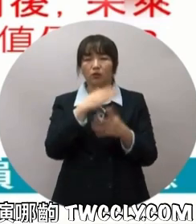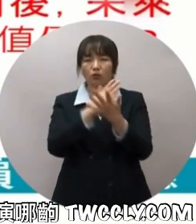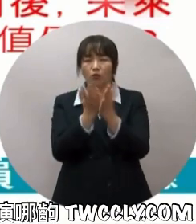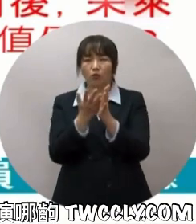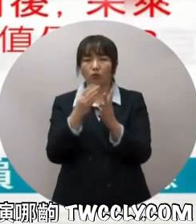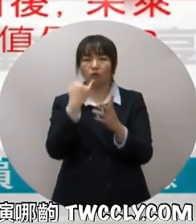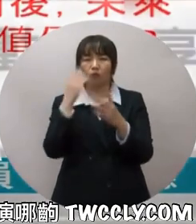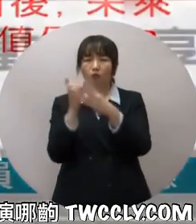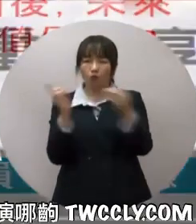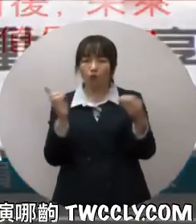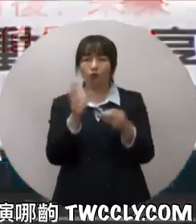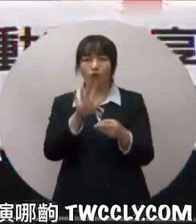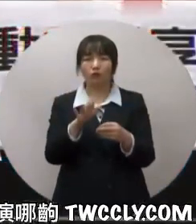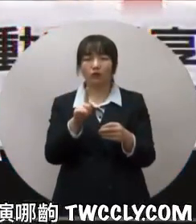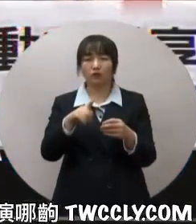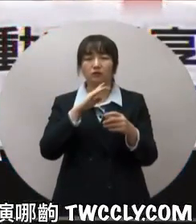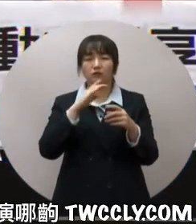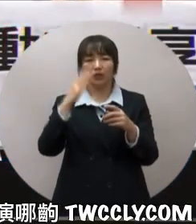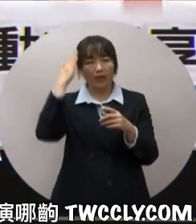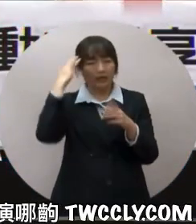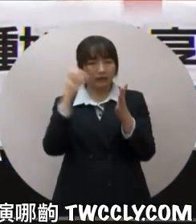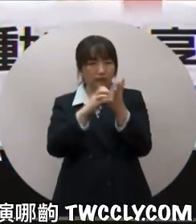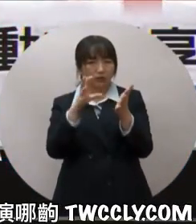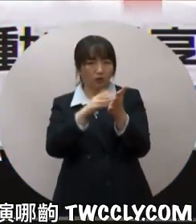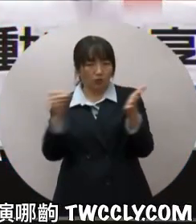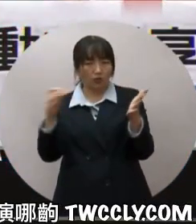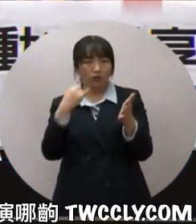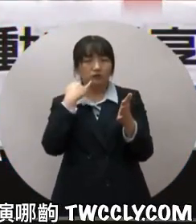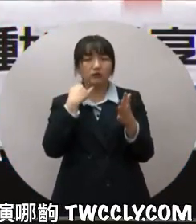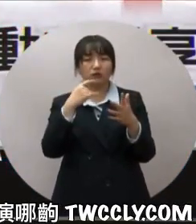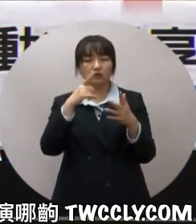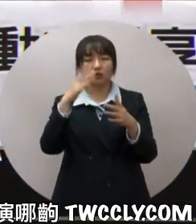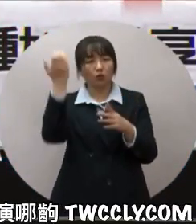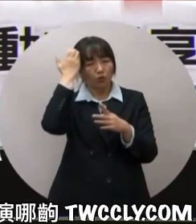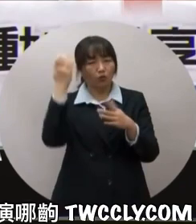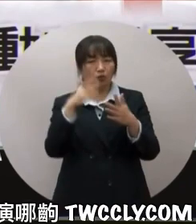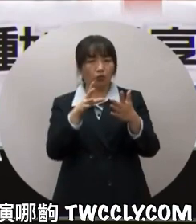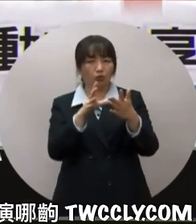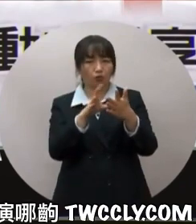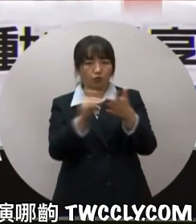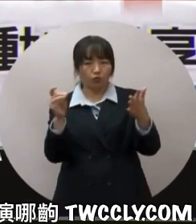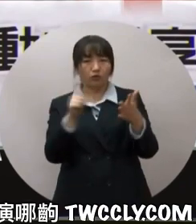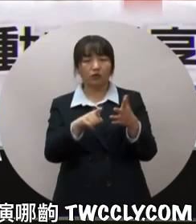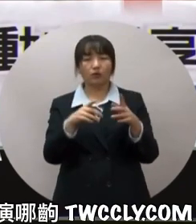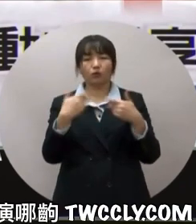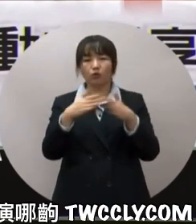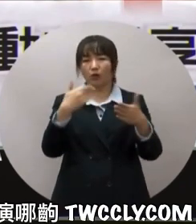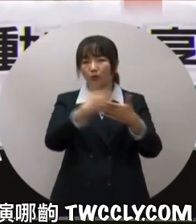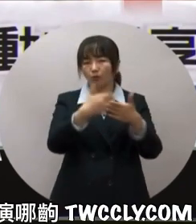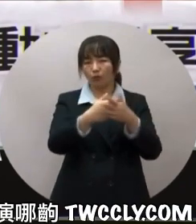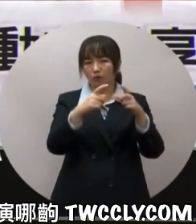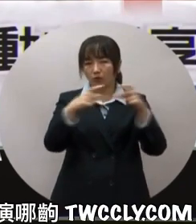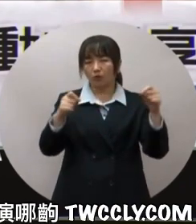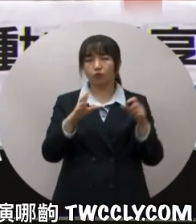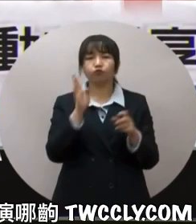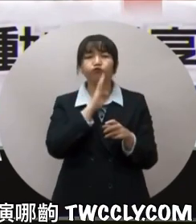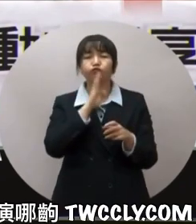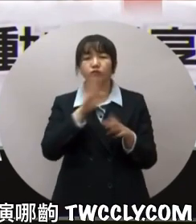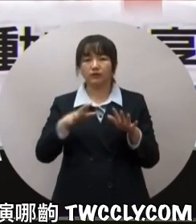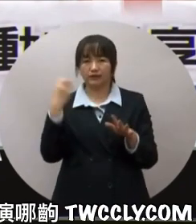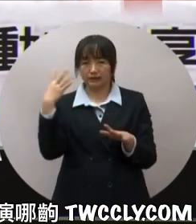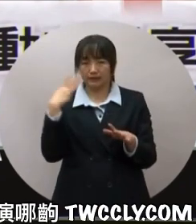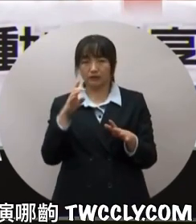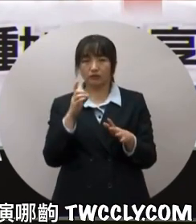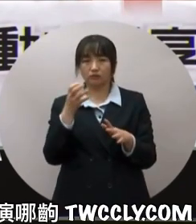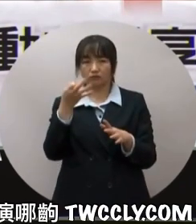很多的行動支付嗎它的QR Code讓客運可以去掃一下也就是說你不需要買悠遊卡不用了就是新